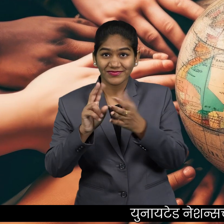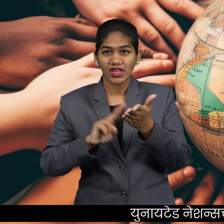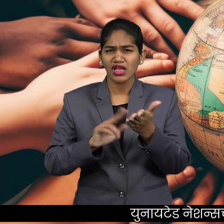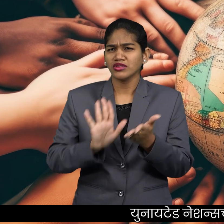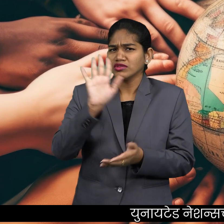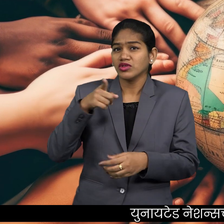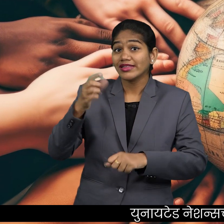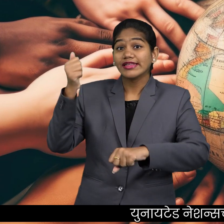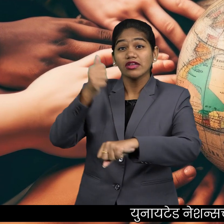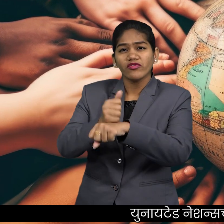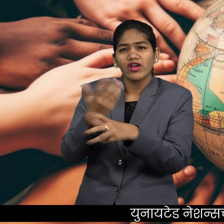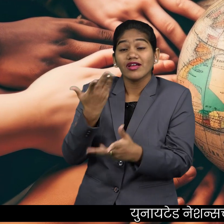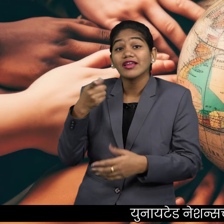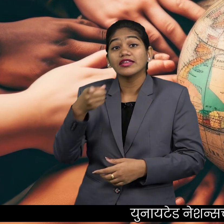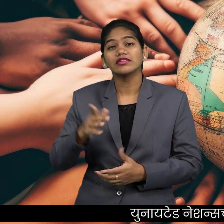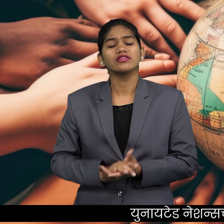युनायटेड नेशन्सची स्थापना